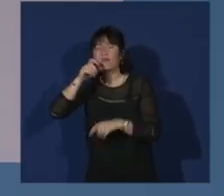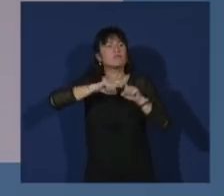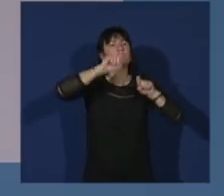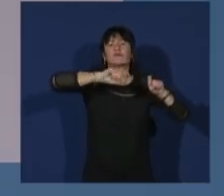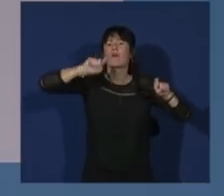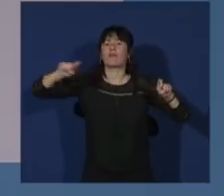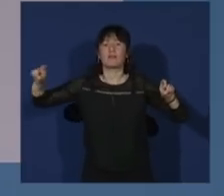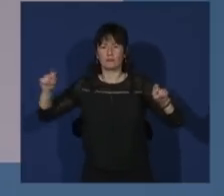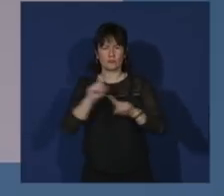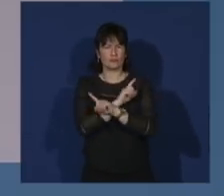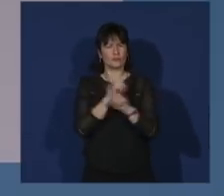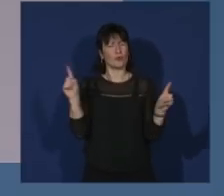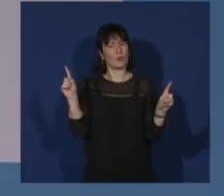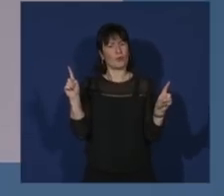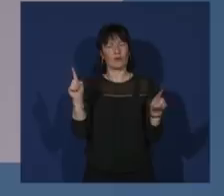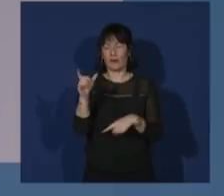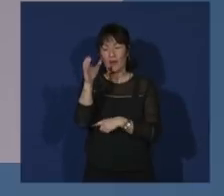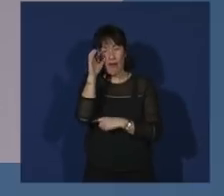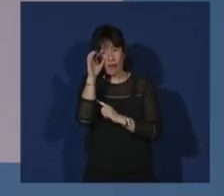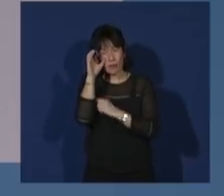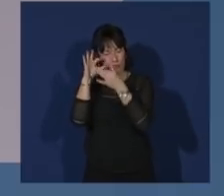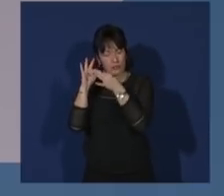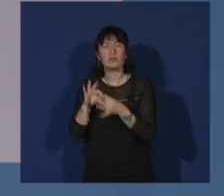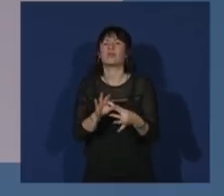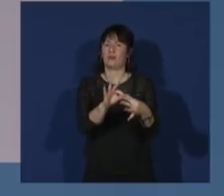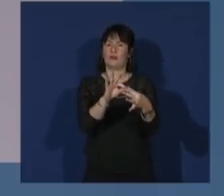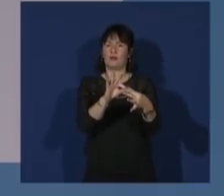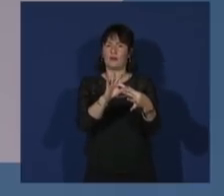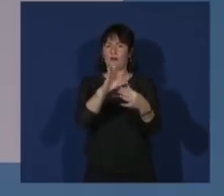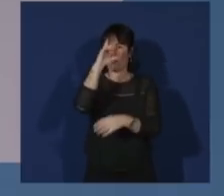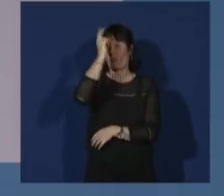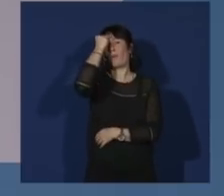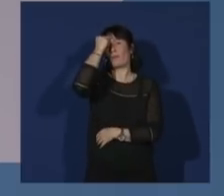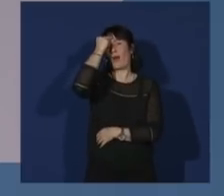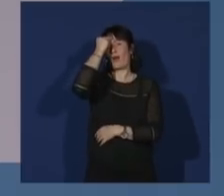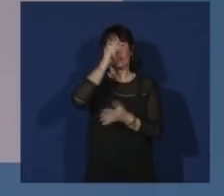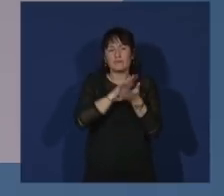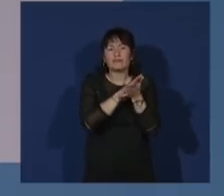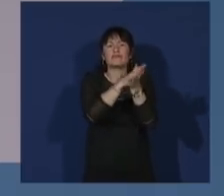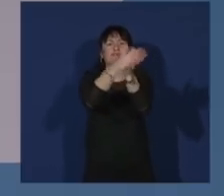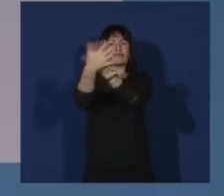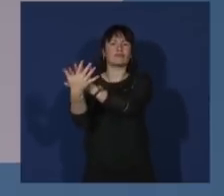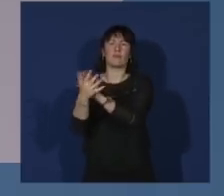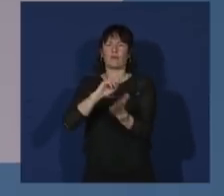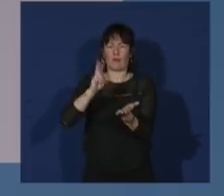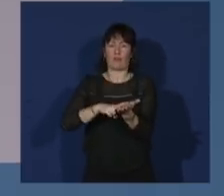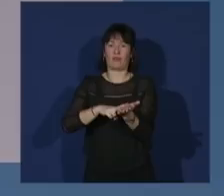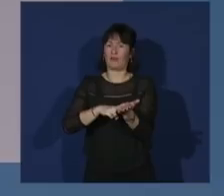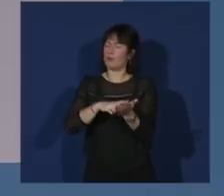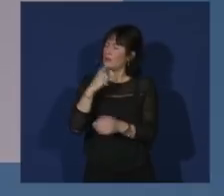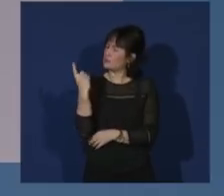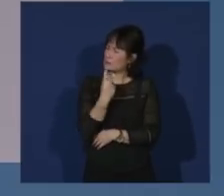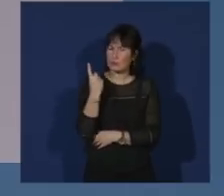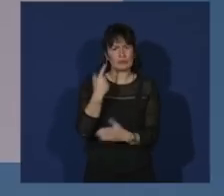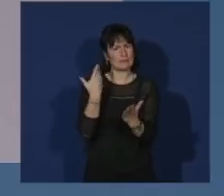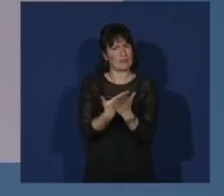département de sciences sociales. Nous voulons écouter pour comprendre et transformer la réalité. Nous l'avons toujours dit comme